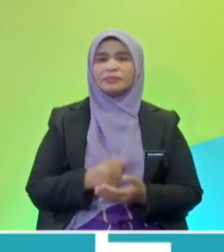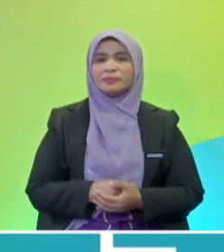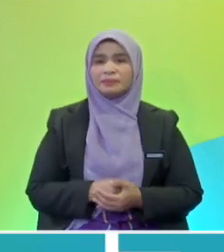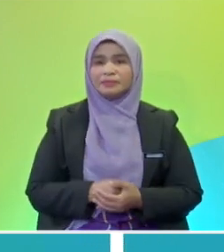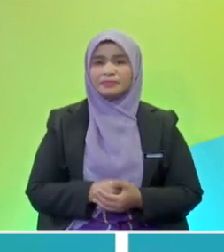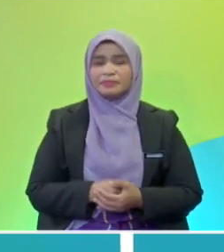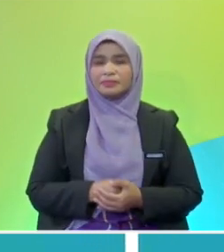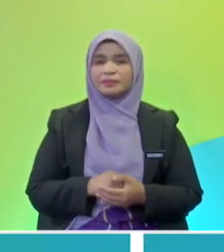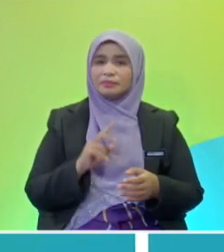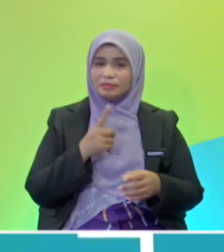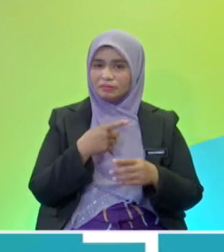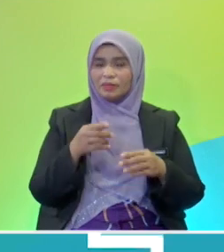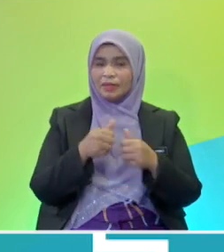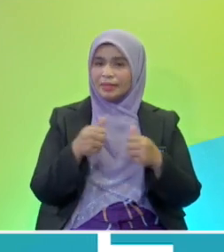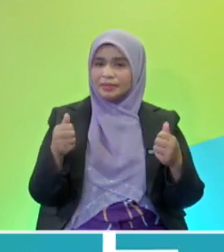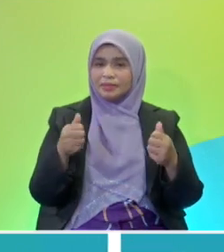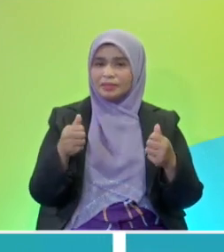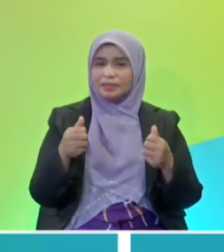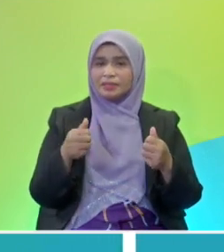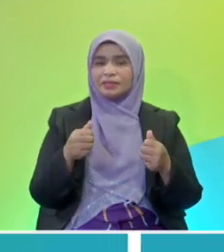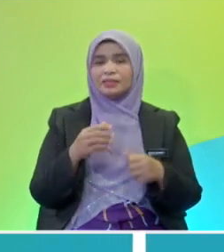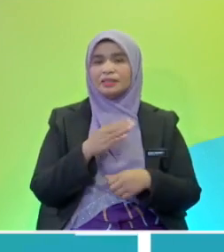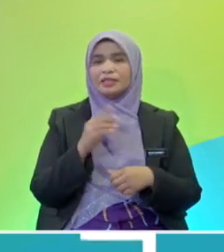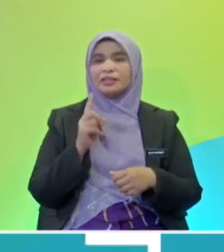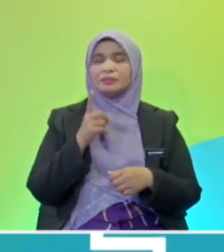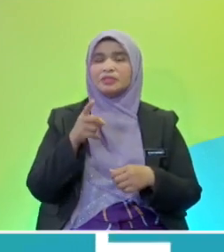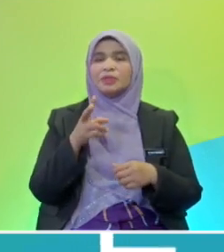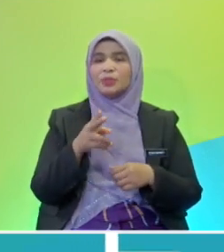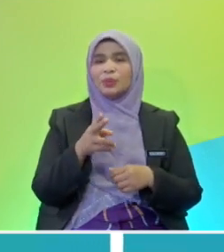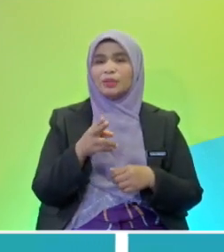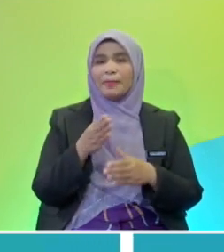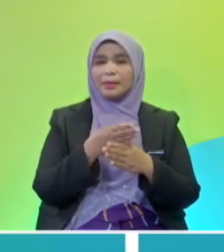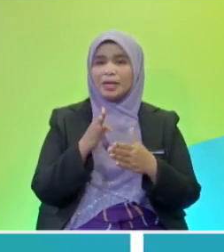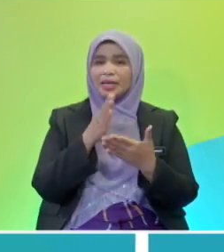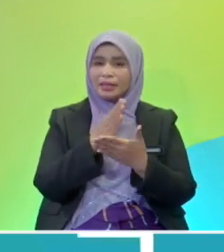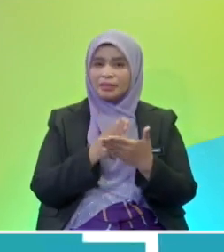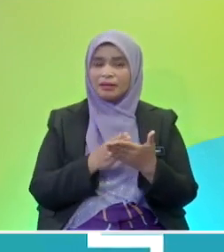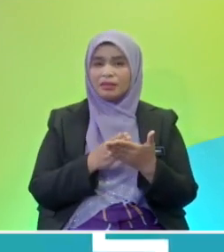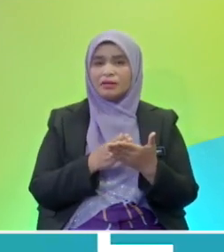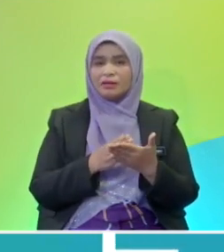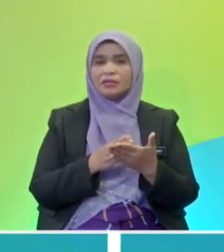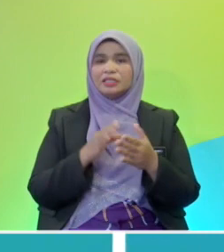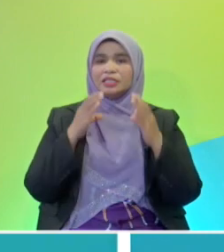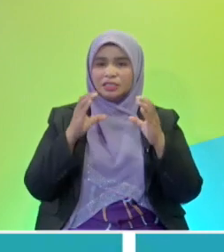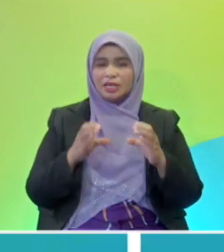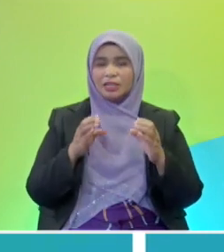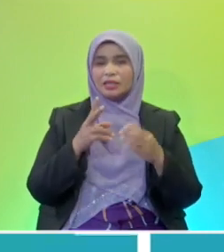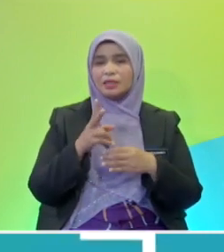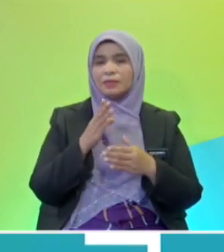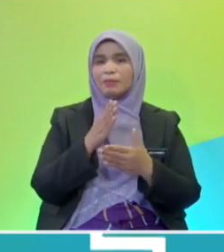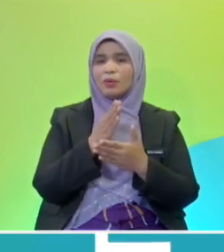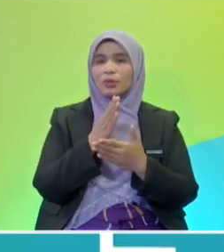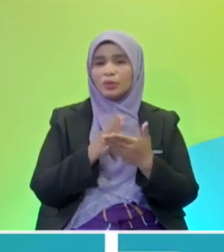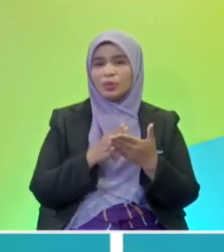dah dah asingkan okey kita perlu potong bahagian Tengah sebab yang tengah ni kita nak potong Mira ah jadi cara potong okey kita lipat